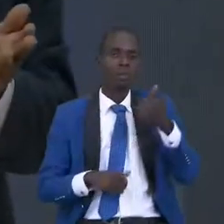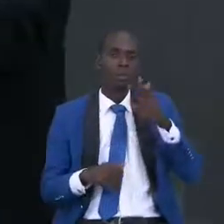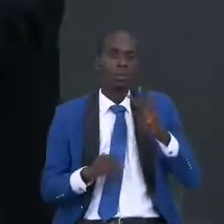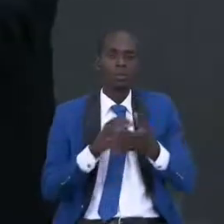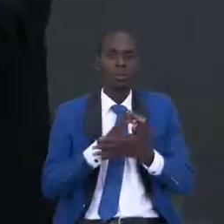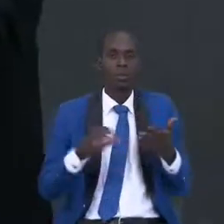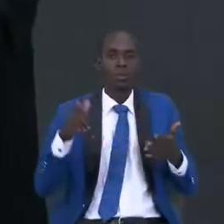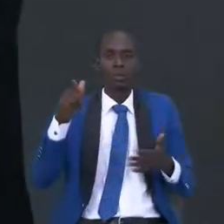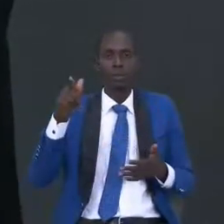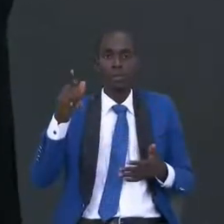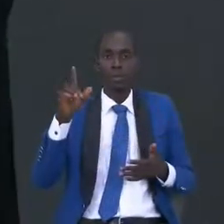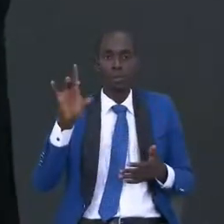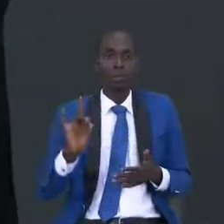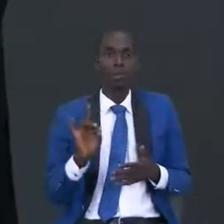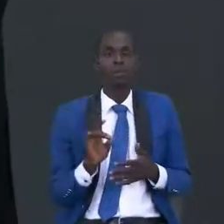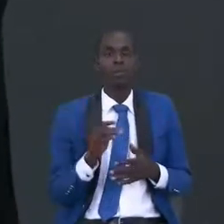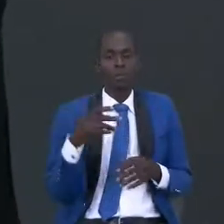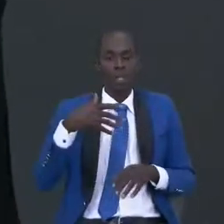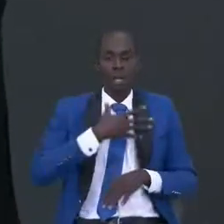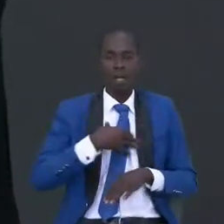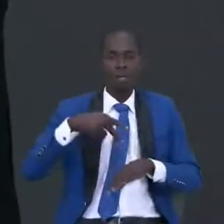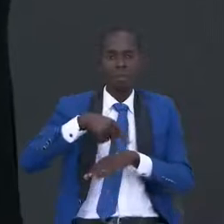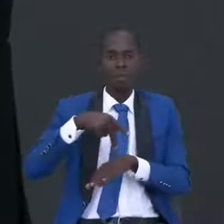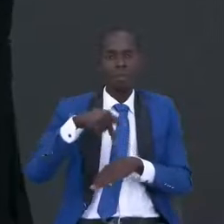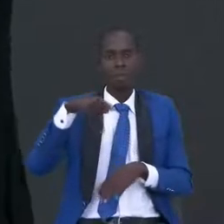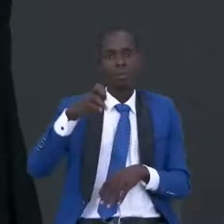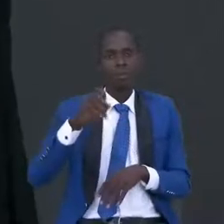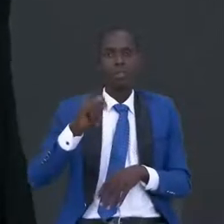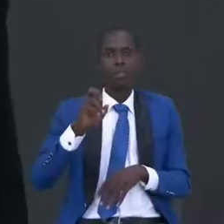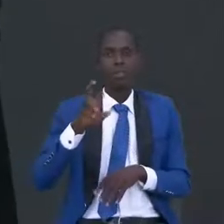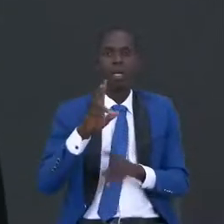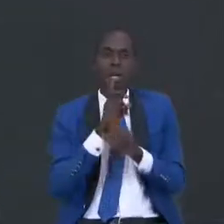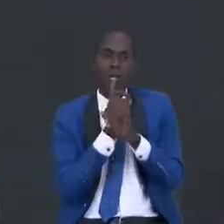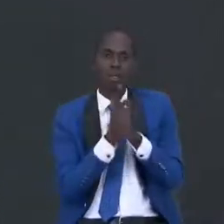lui répondit, Seigneur, si c'est toi,